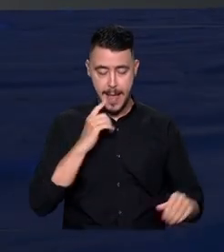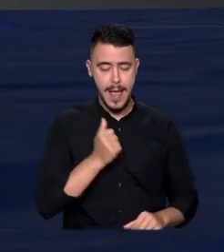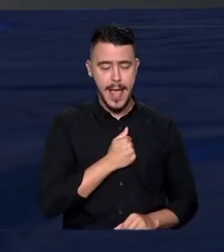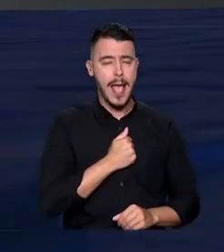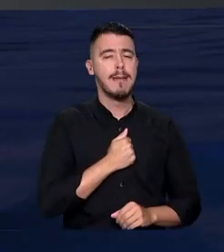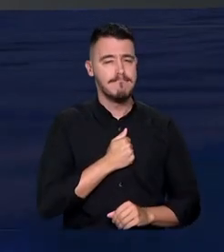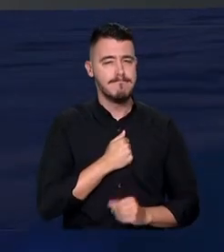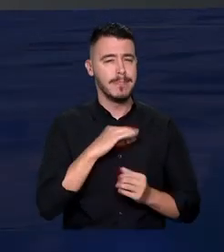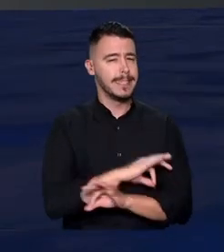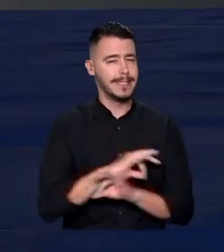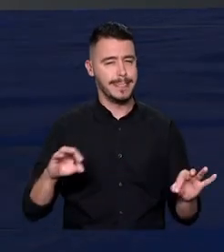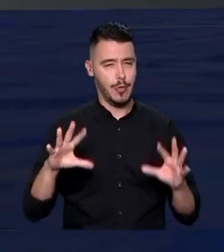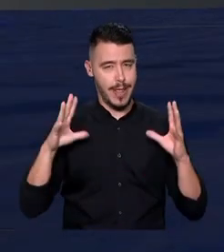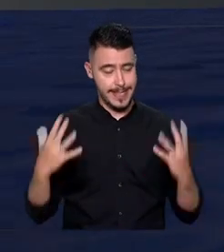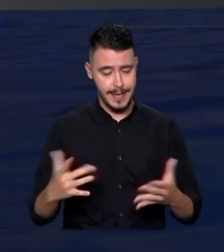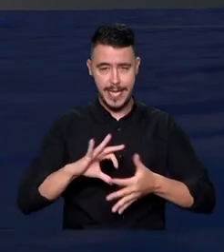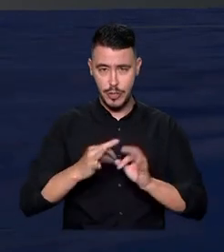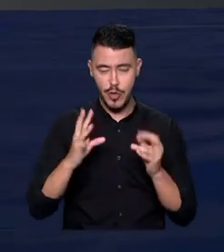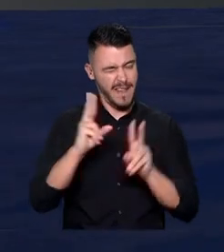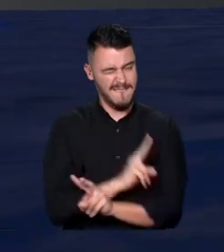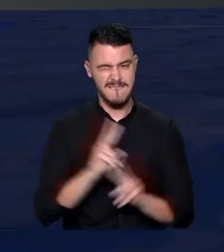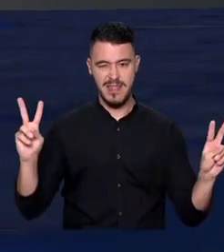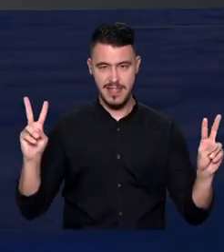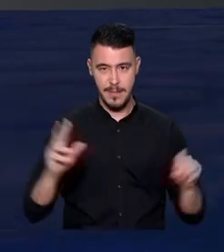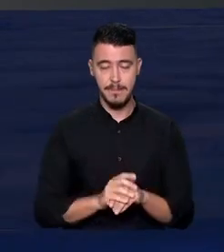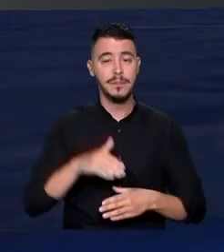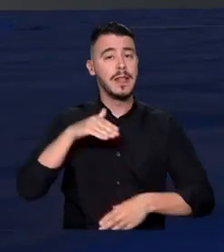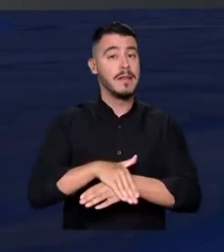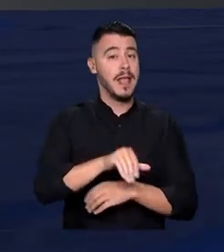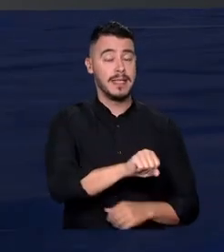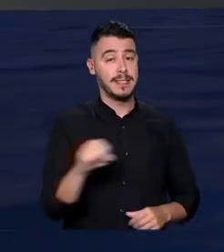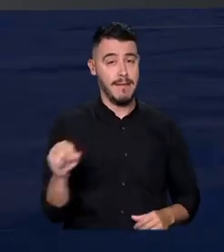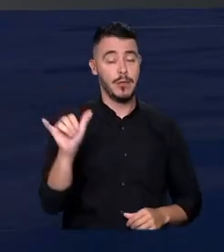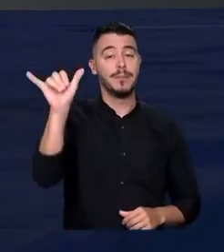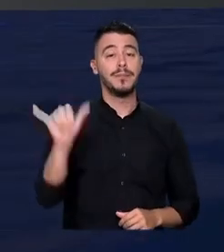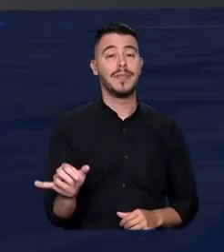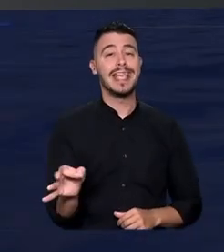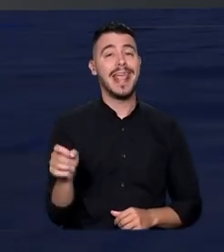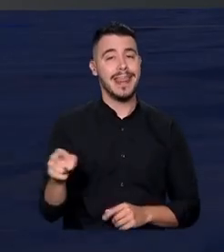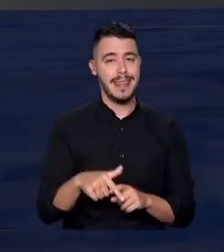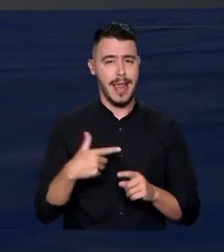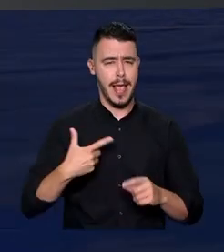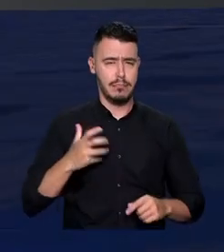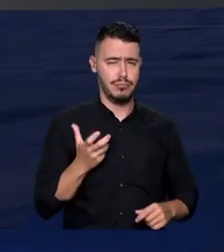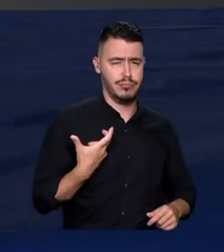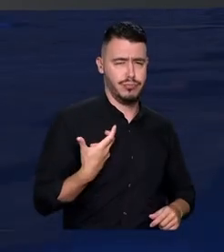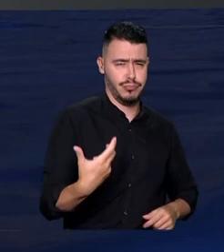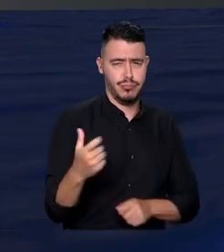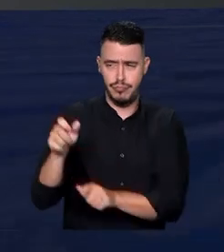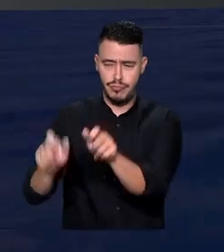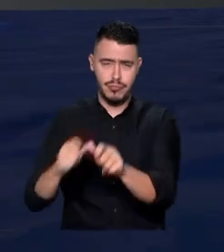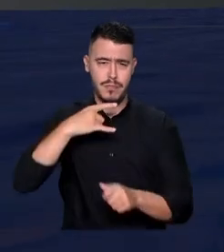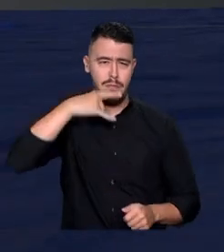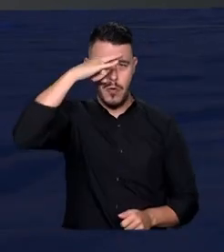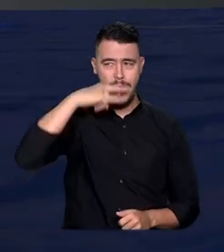λοιπόν βράδυ Σαββάτου. Βρίσκονται στην Ύδρα οι επιβάτες της Περσεφόνης και το πλήρωμα. Θέλω